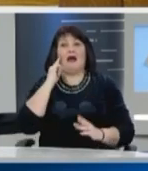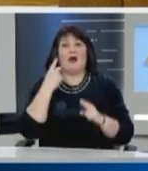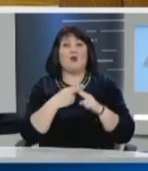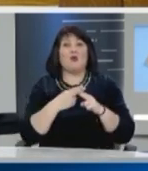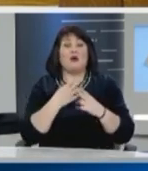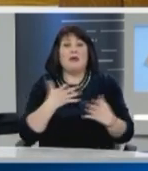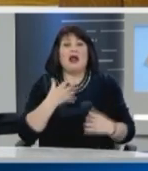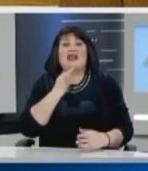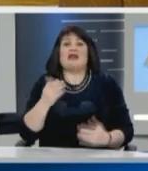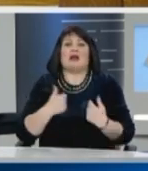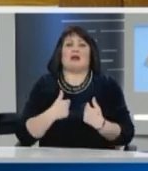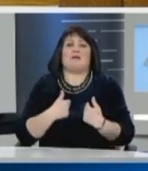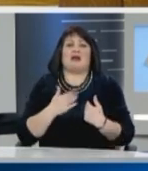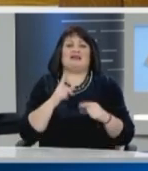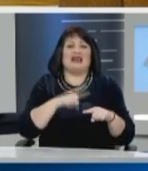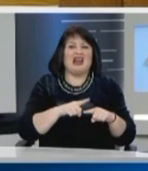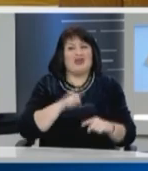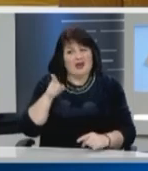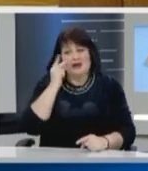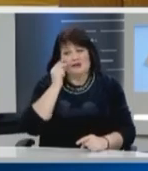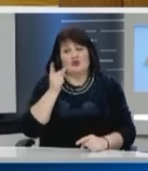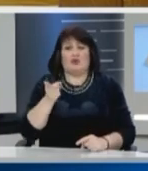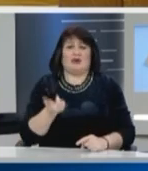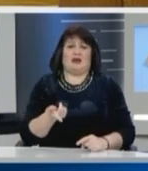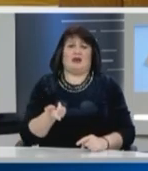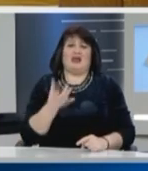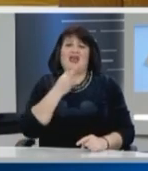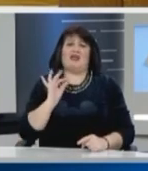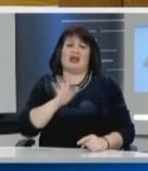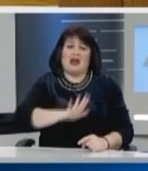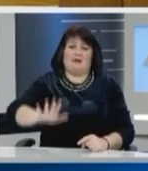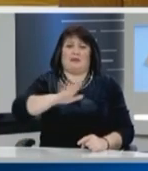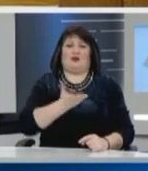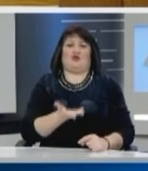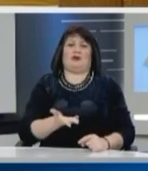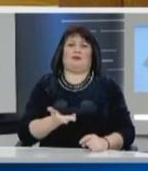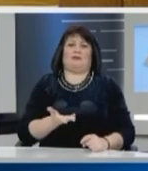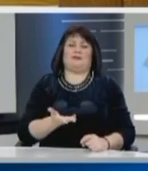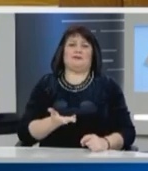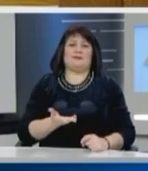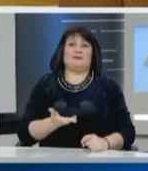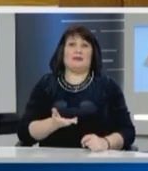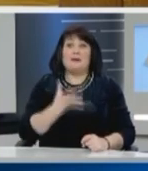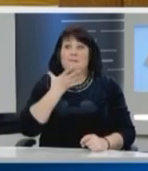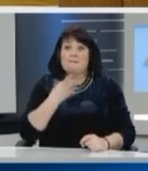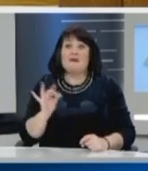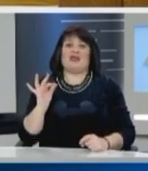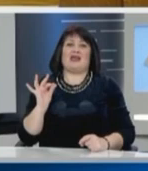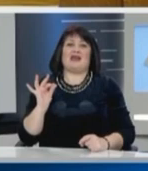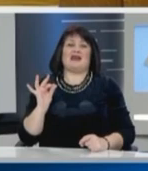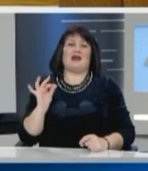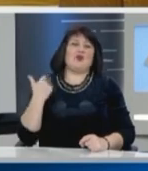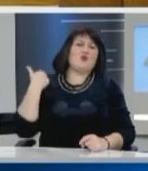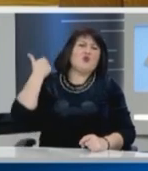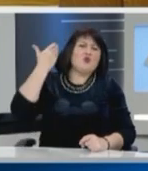ευκαιρία τόσο για την Ελλάδα, όσο και για τους γειτονές μας, όσο και για την περιοχή. Μια μεγάλη ευκαιρία για να επιληθεί